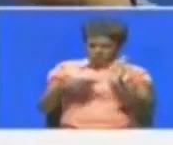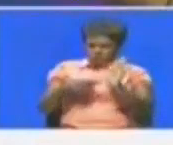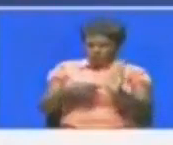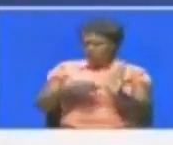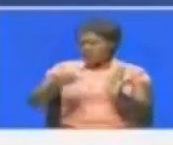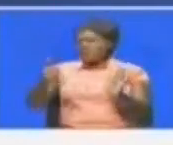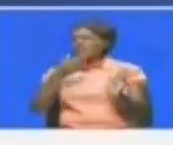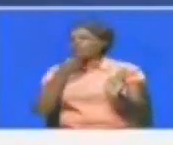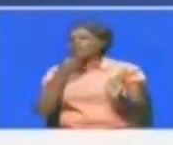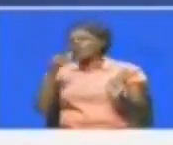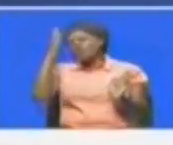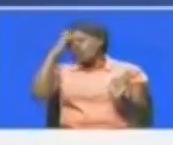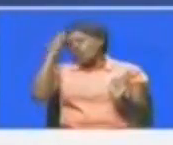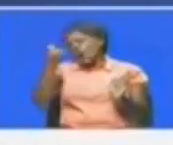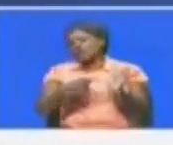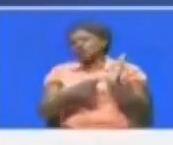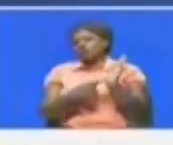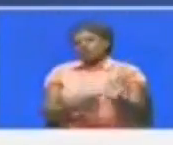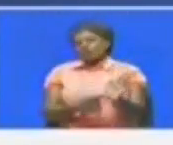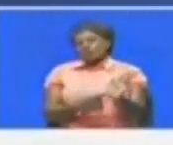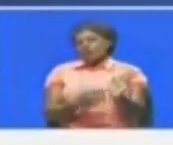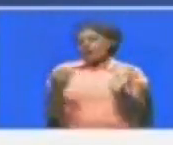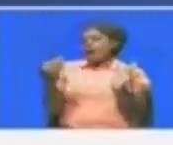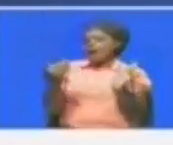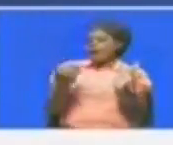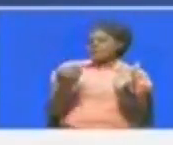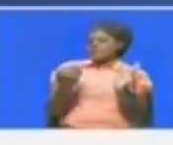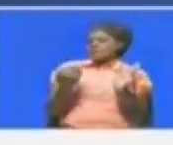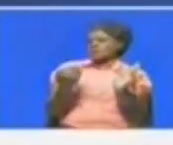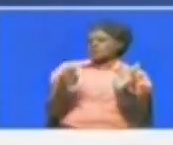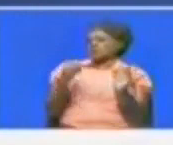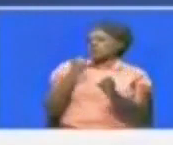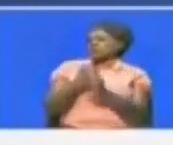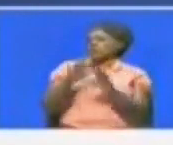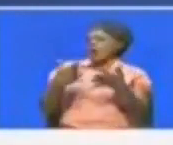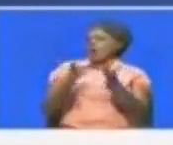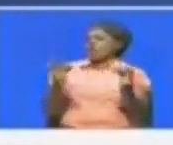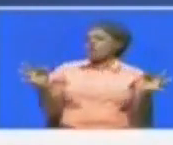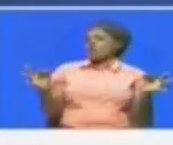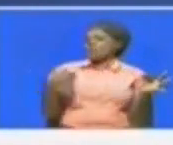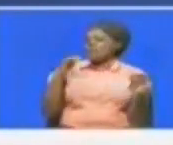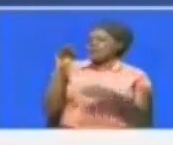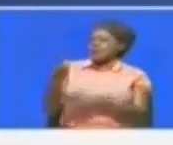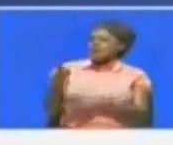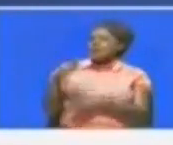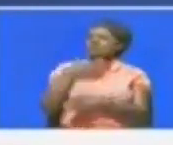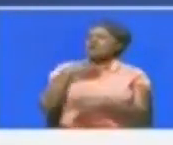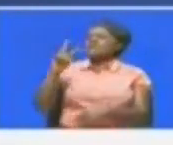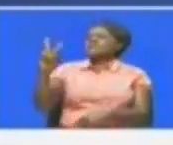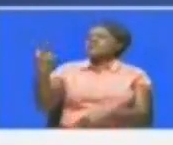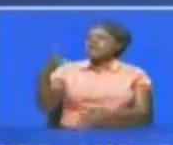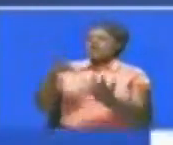wa mwenyewe, unajua kwa nini unamuonesha hilo paja. Kwa hivyo jiulize, utafanya hivyo for how long? Na mimi huwa nauliza wanawake, kwa nini unataka kuwa second